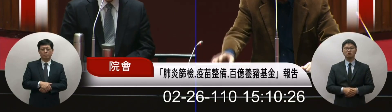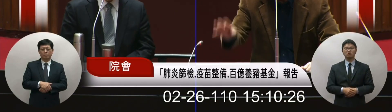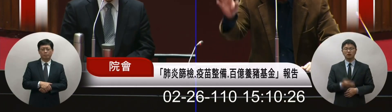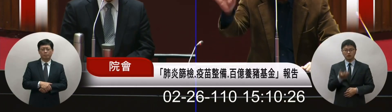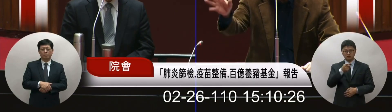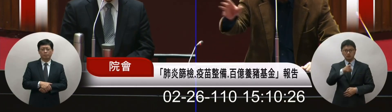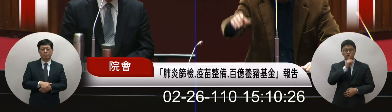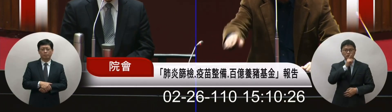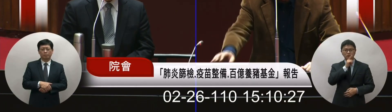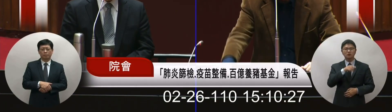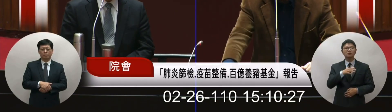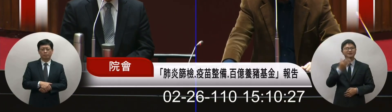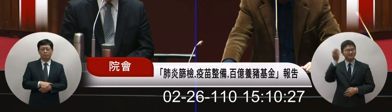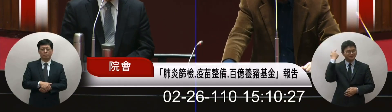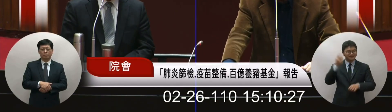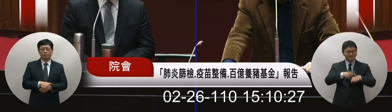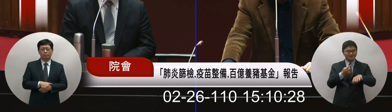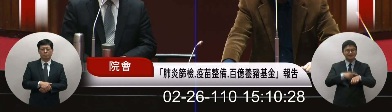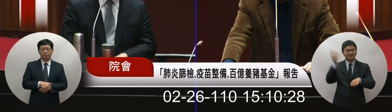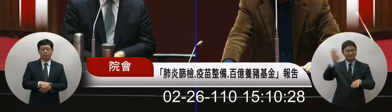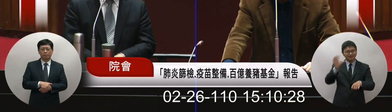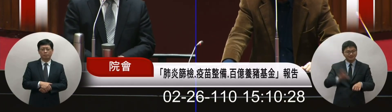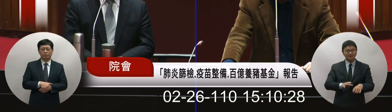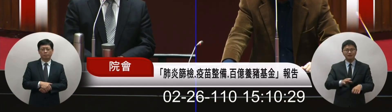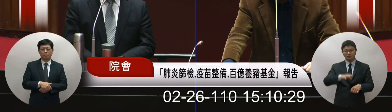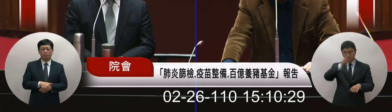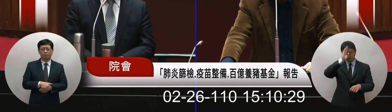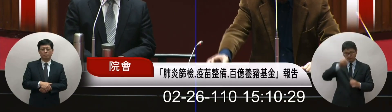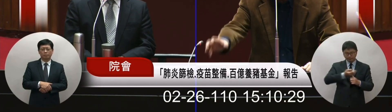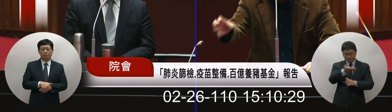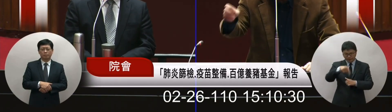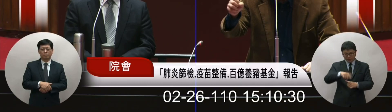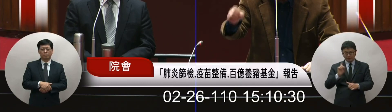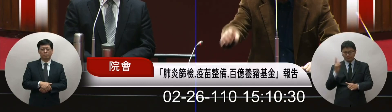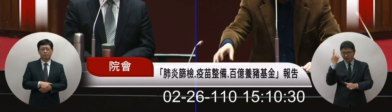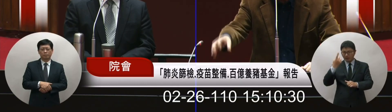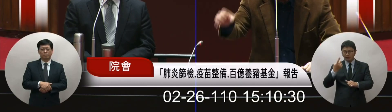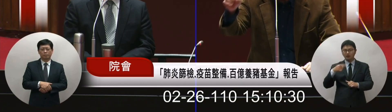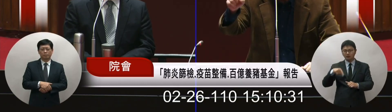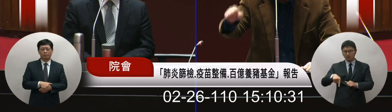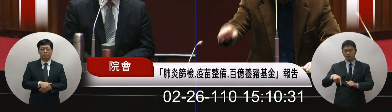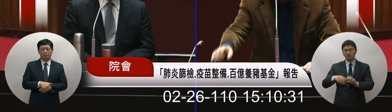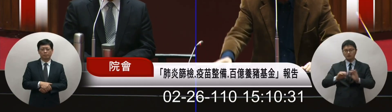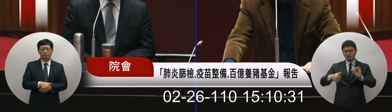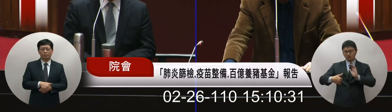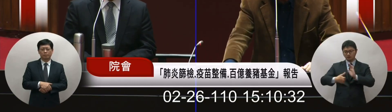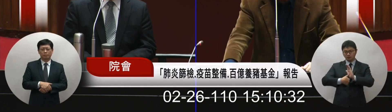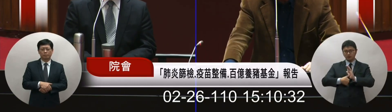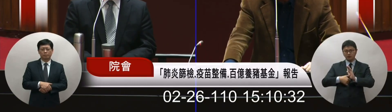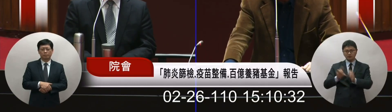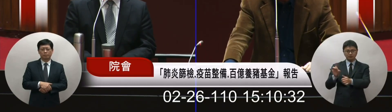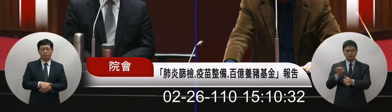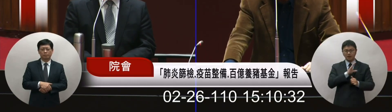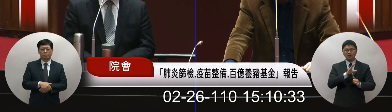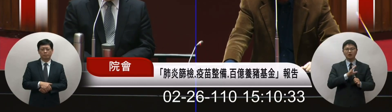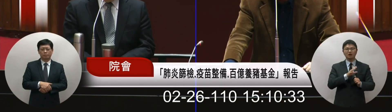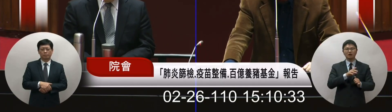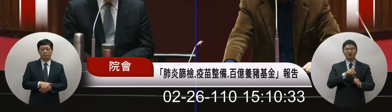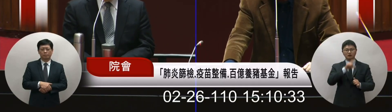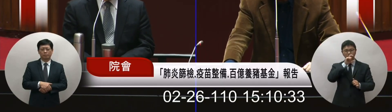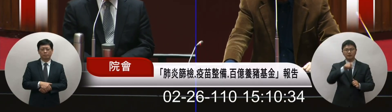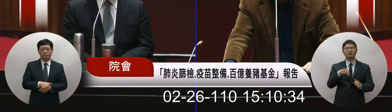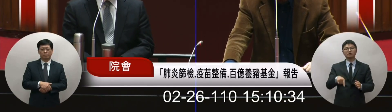说啊，惯例上这个传染疾病在哪个地区开始用那个地区当作名